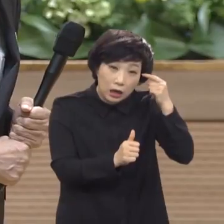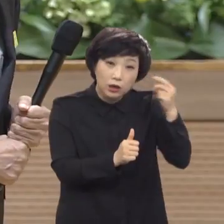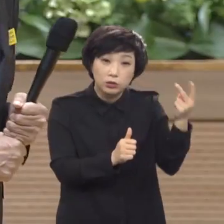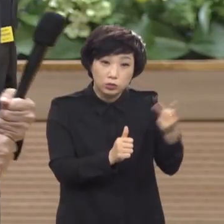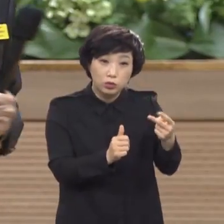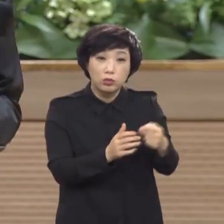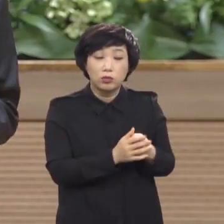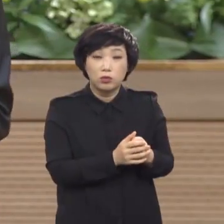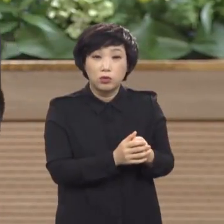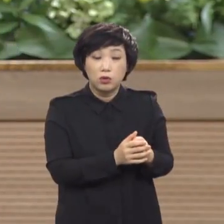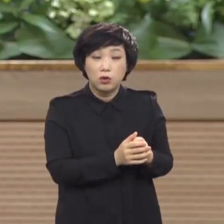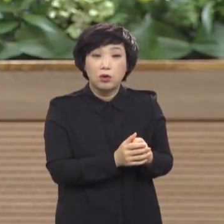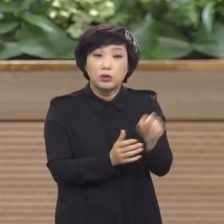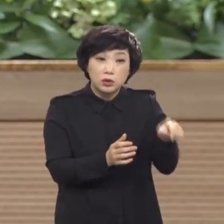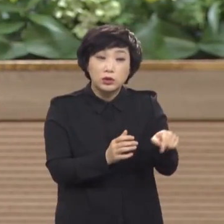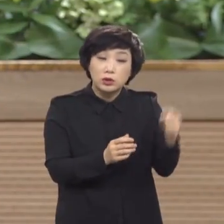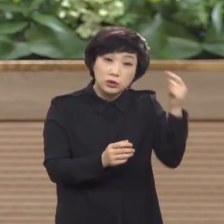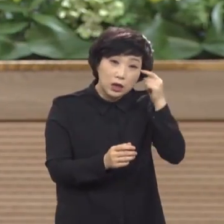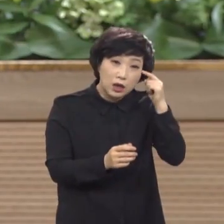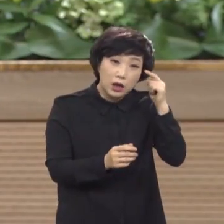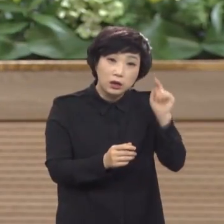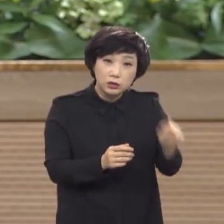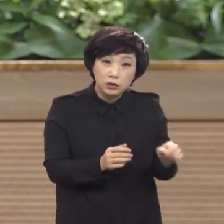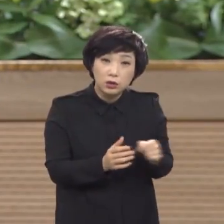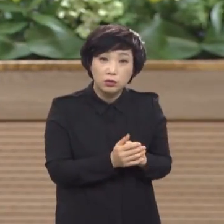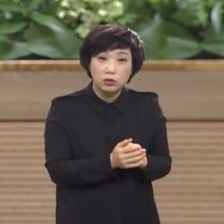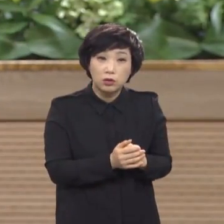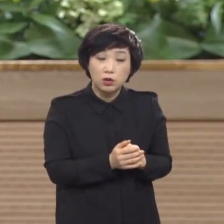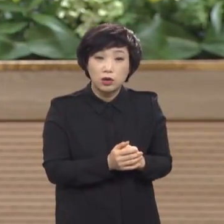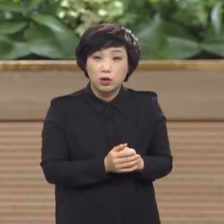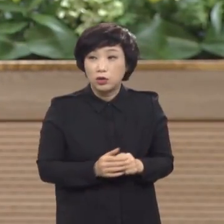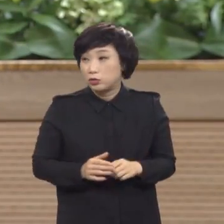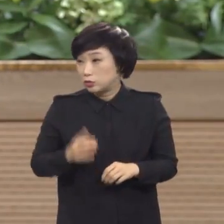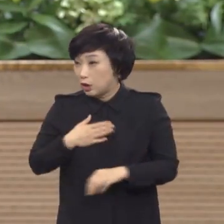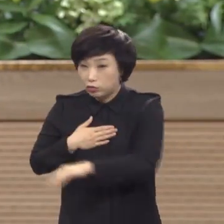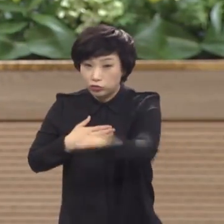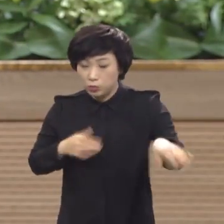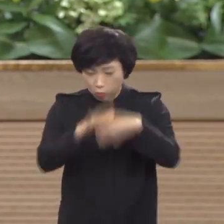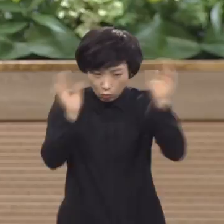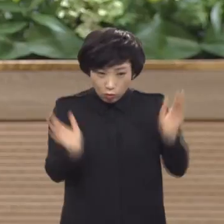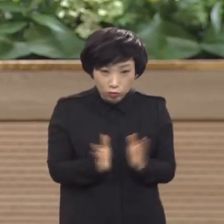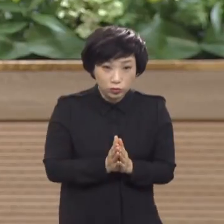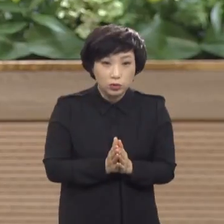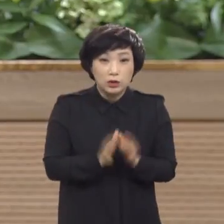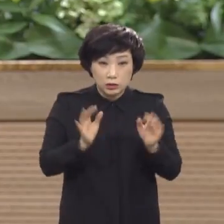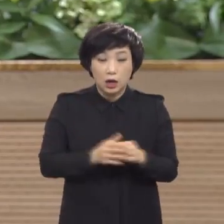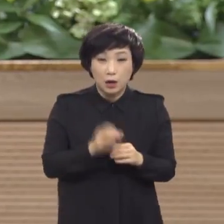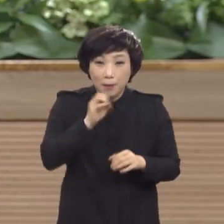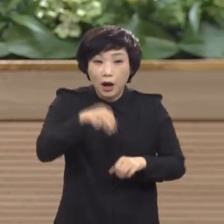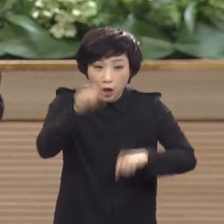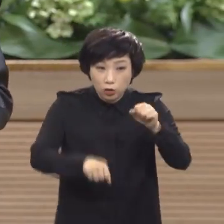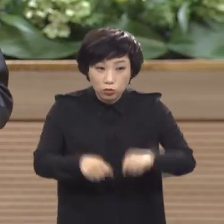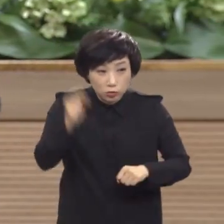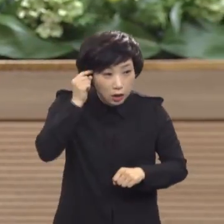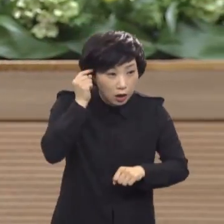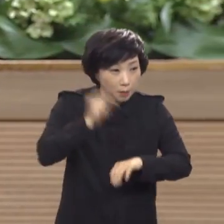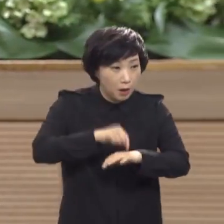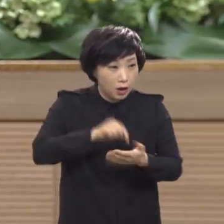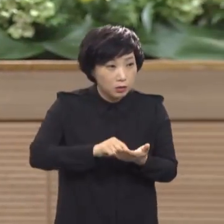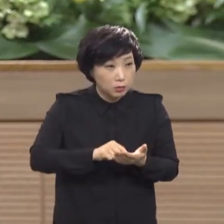생각과 그 생각을 우리 모든 언행심사를 하게 만들어